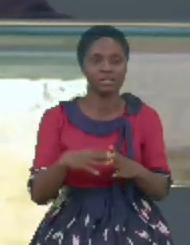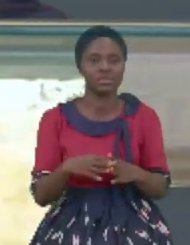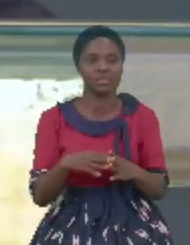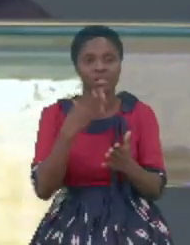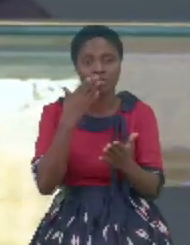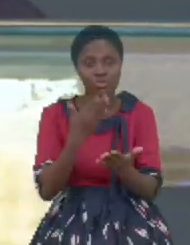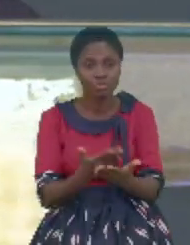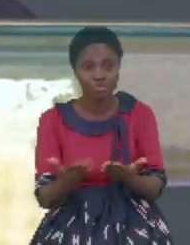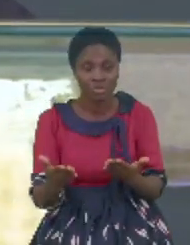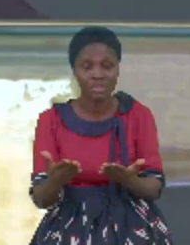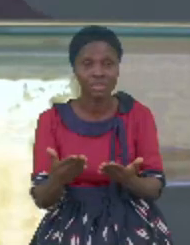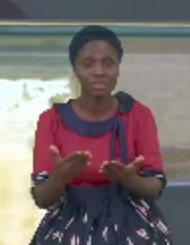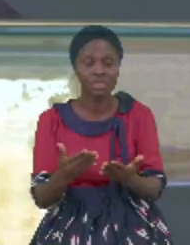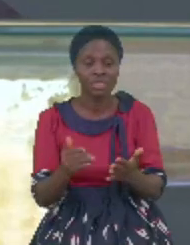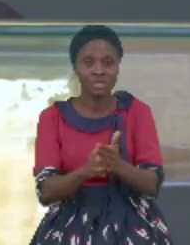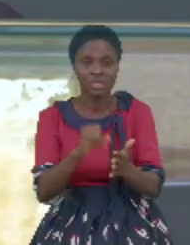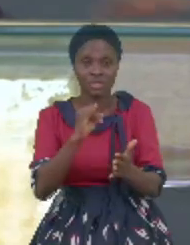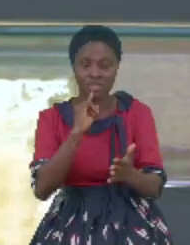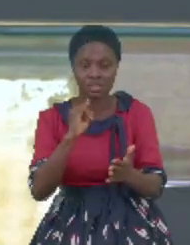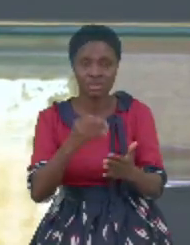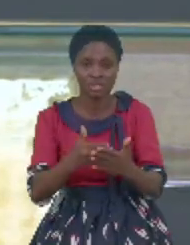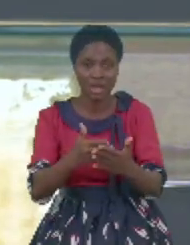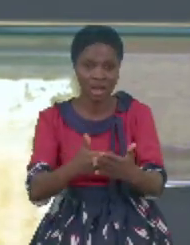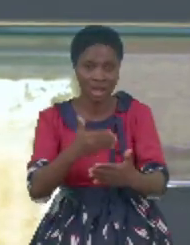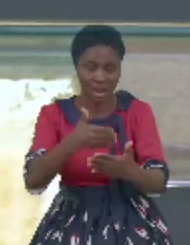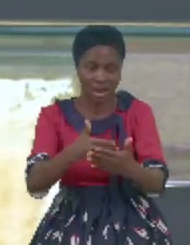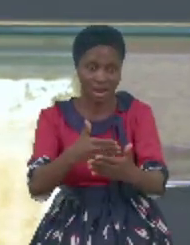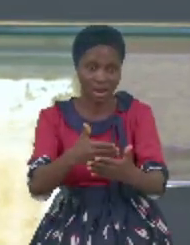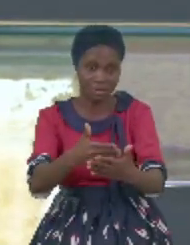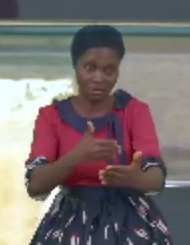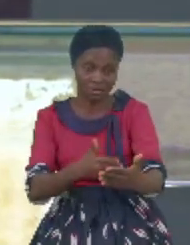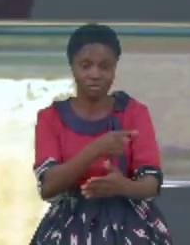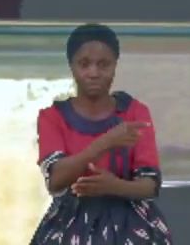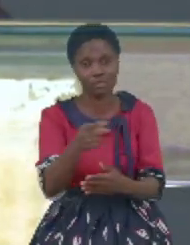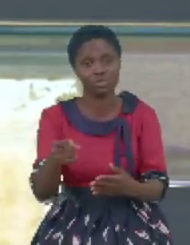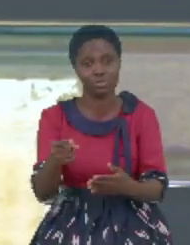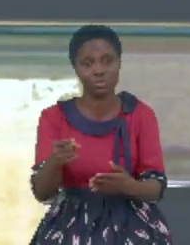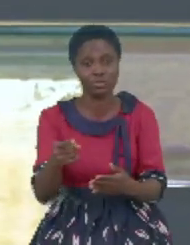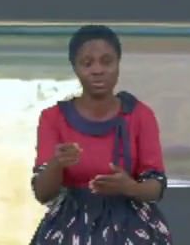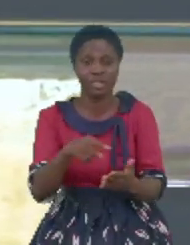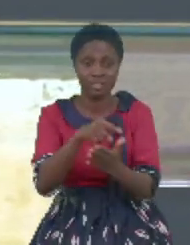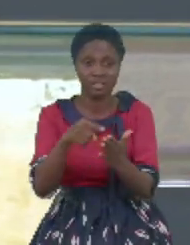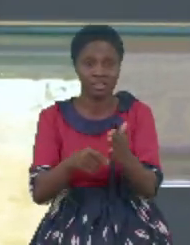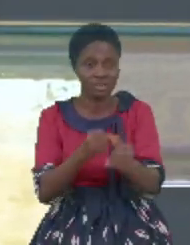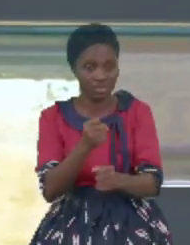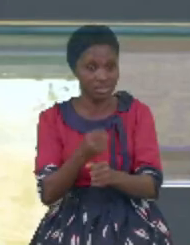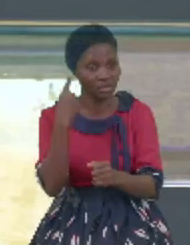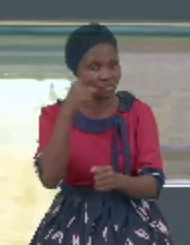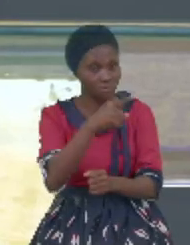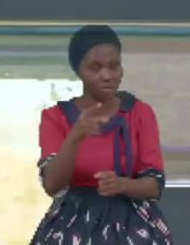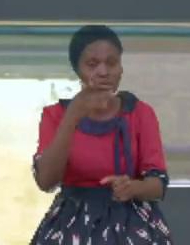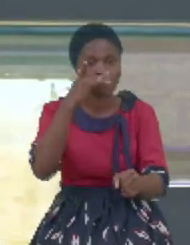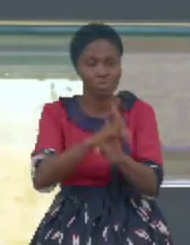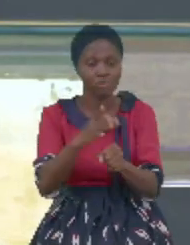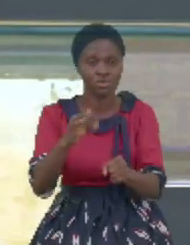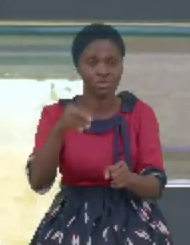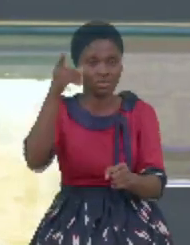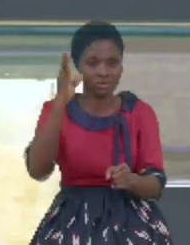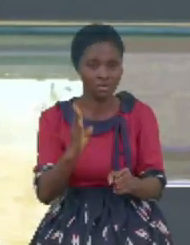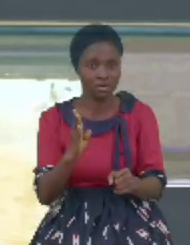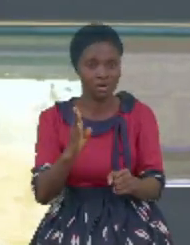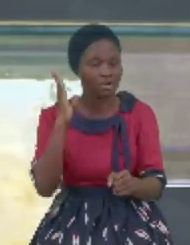Job chapitre 17. Les bonnes choses sont devant vous. Il y a des choses merveilleuses devant vous. Et cette année pour vous, par la grâce de Dieu, selon les